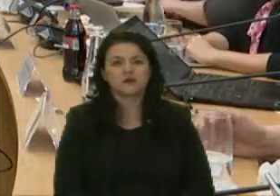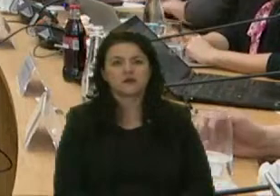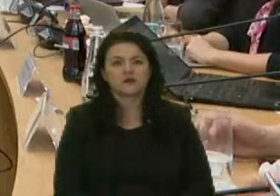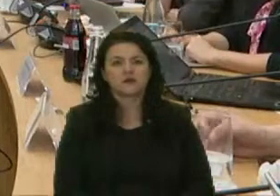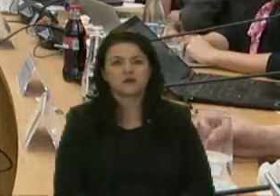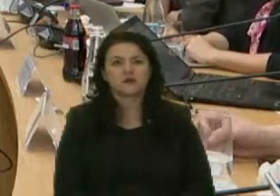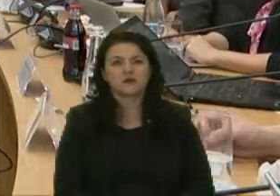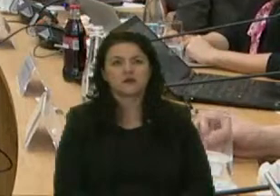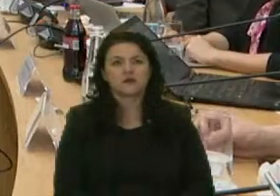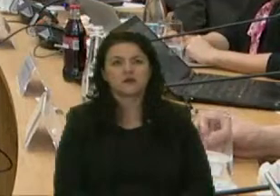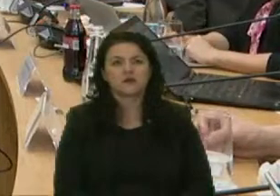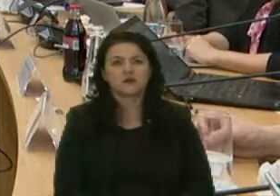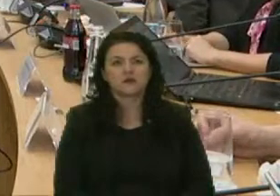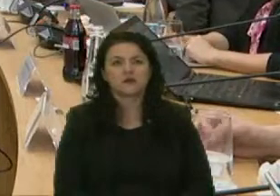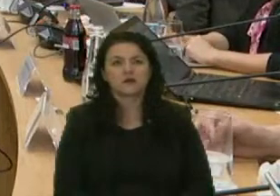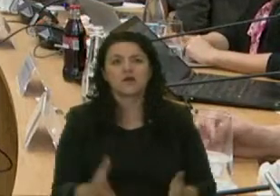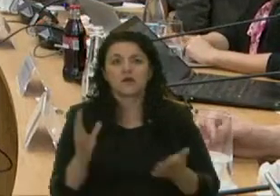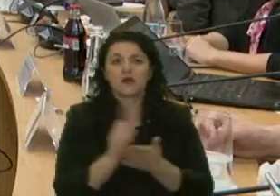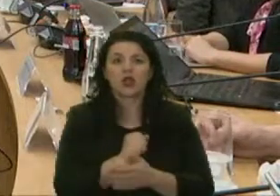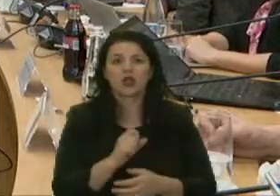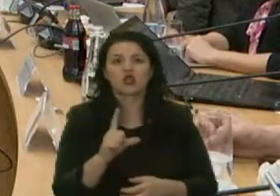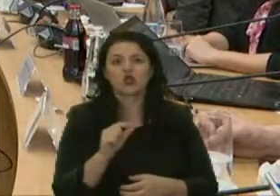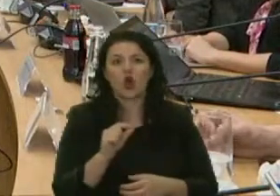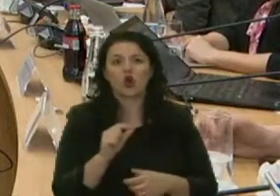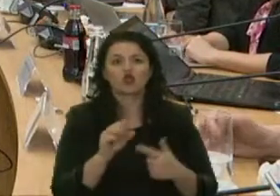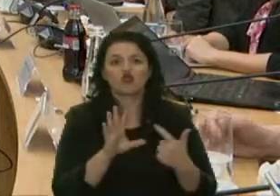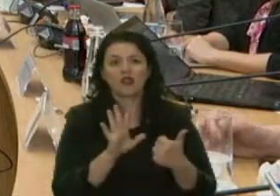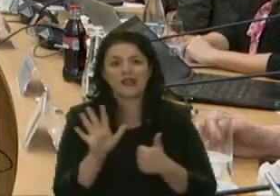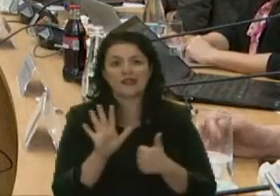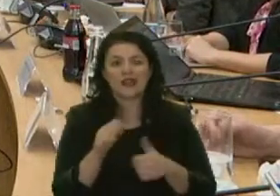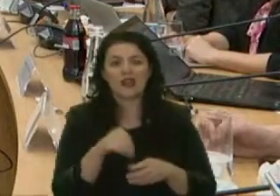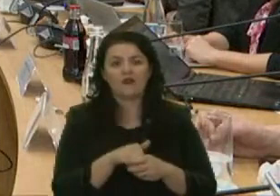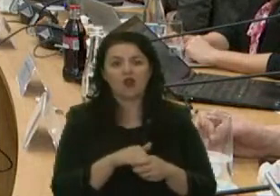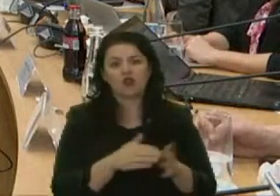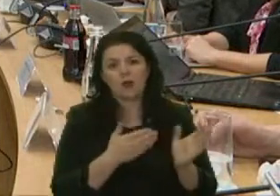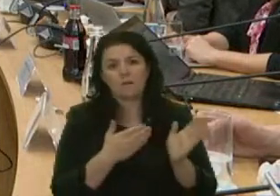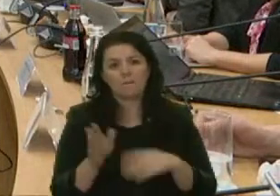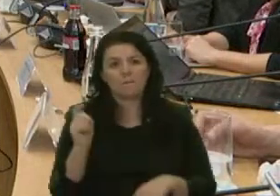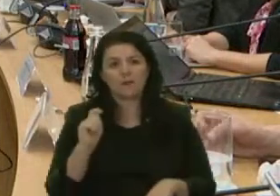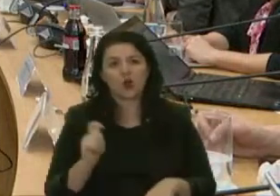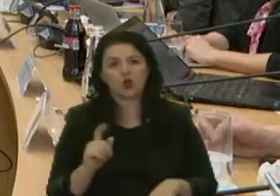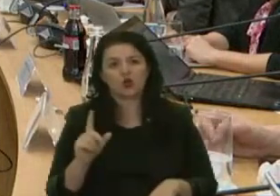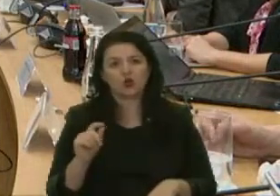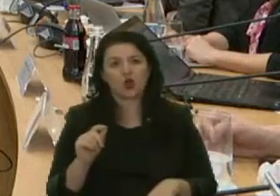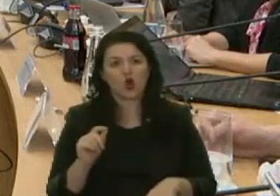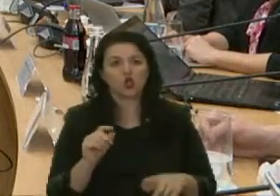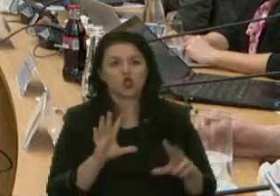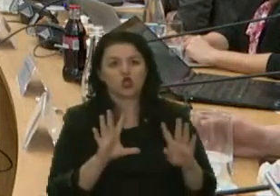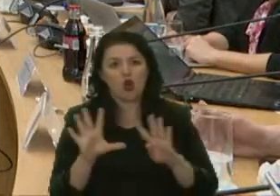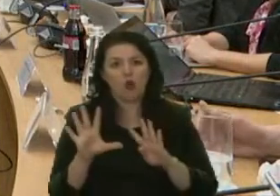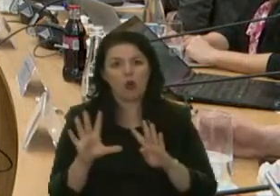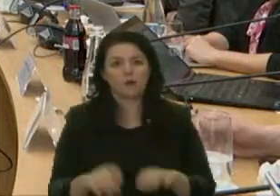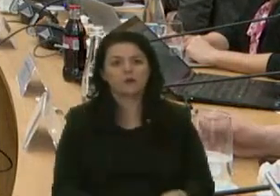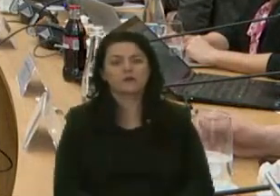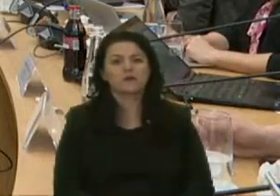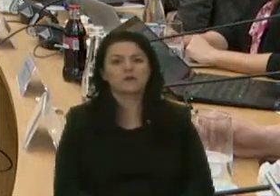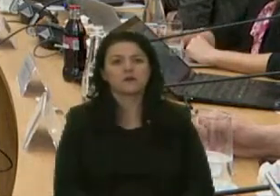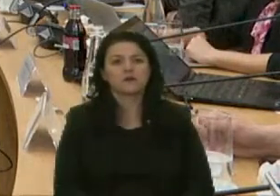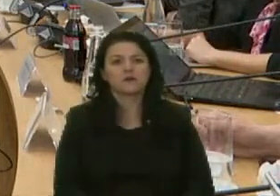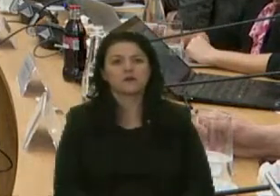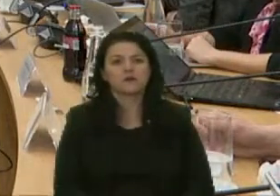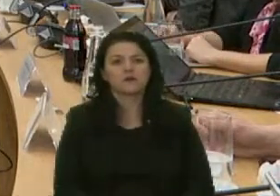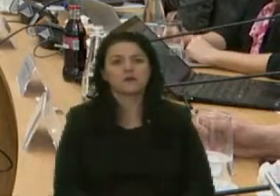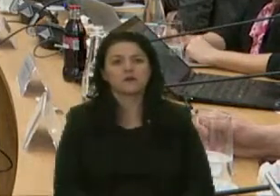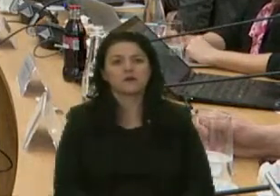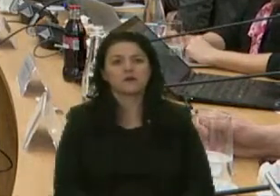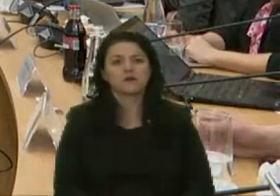28 Proiectul a trecut cu 26 de voturi proiectul numărul 29 Comisia 1 Comisia de buget aviz favorabil supun la